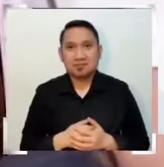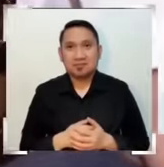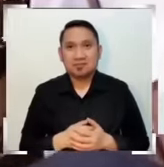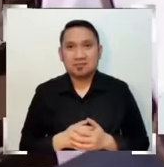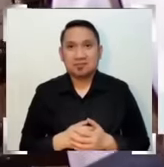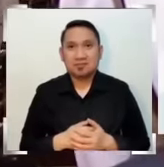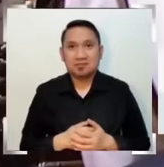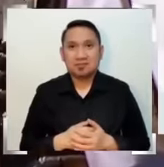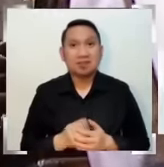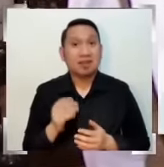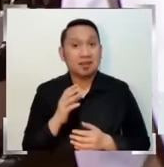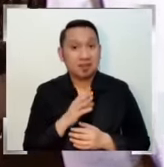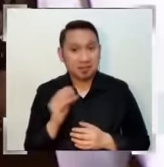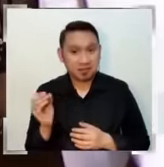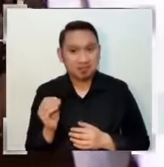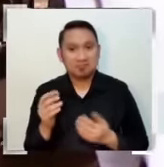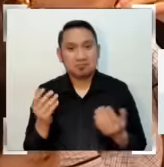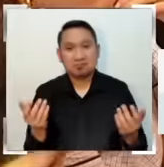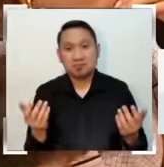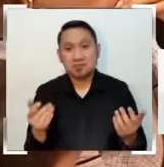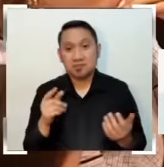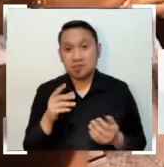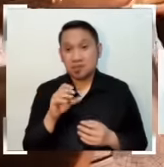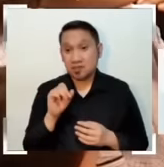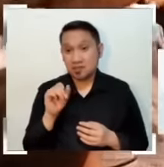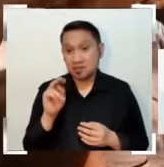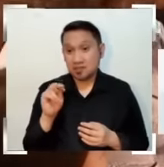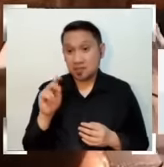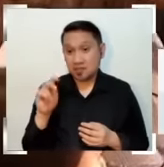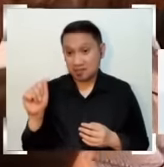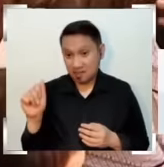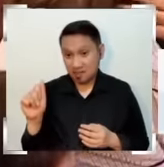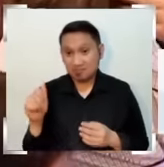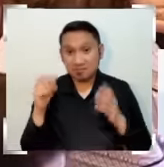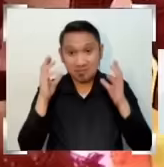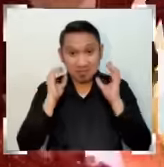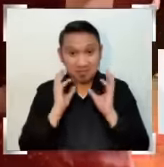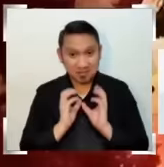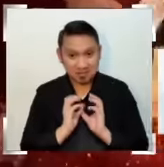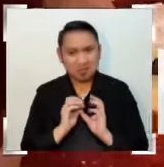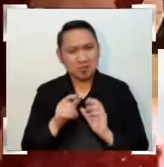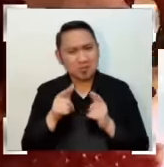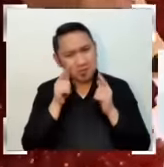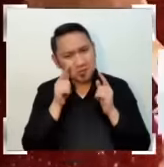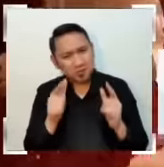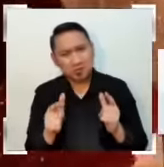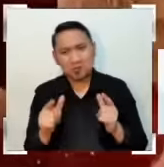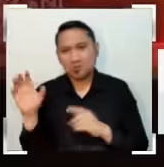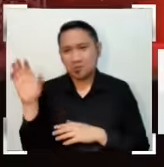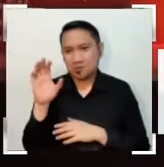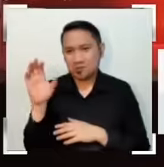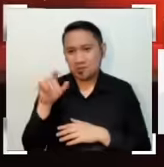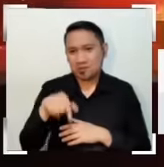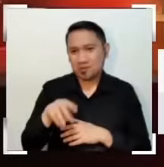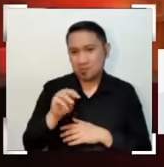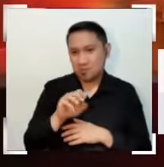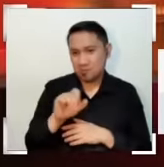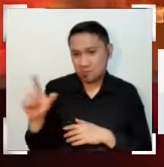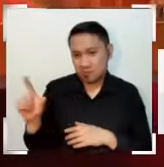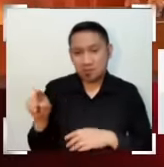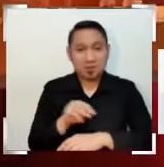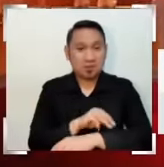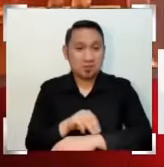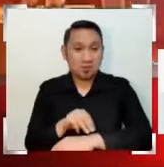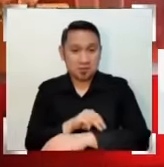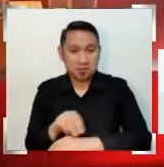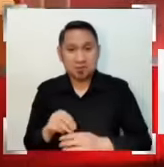Siyempre, mawawala ba si Santa? Paskong Pasko na talaga ang feel sa isang mall dito sa Makati. Matapos